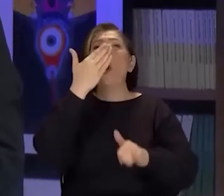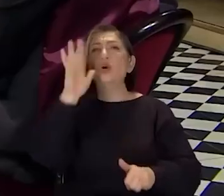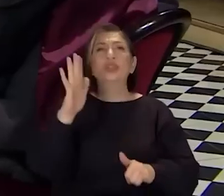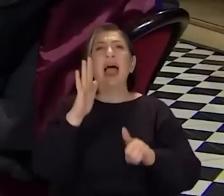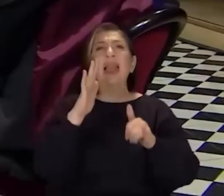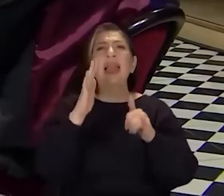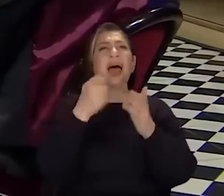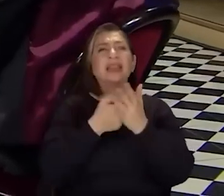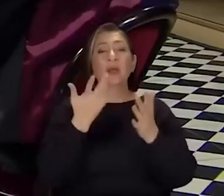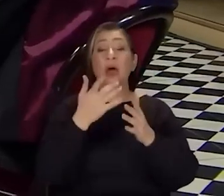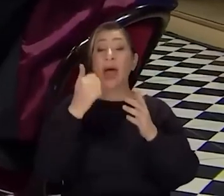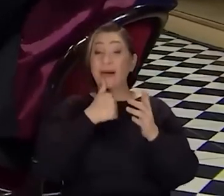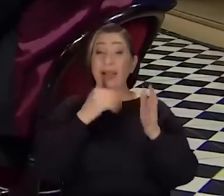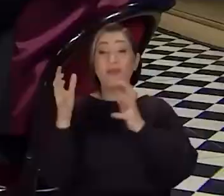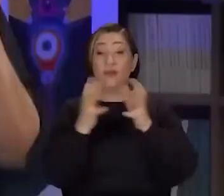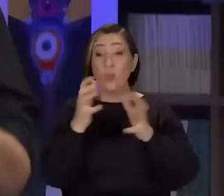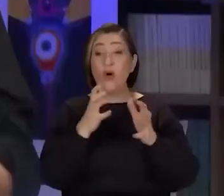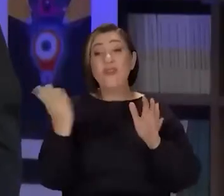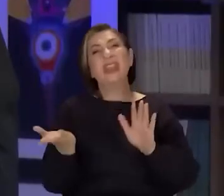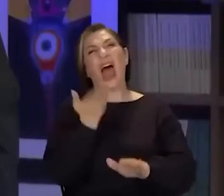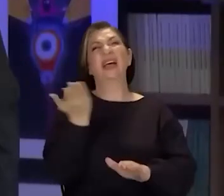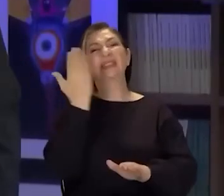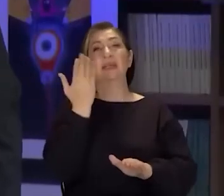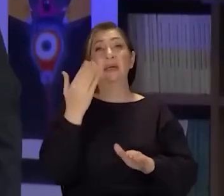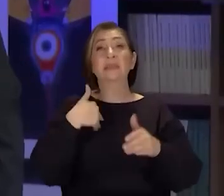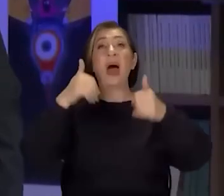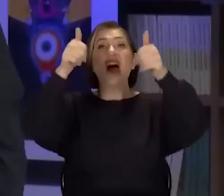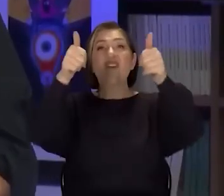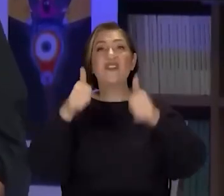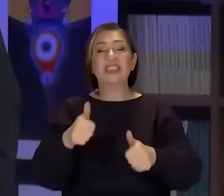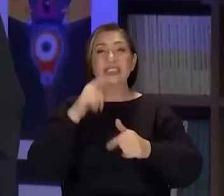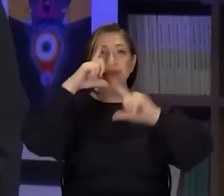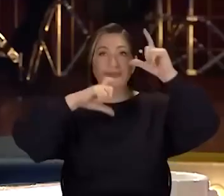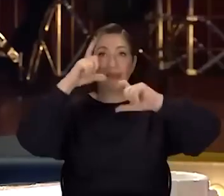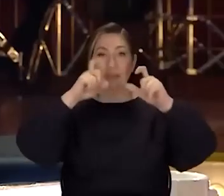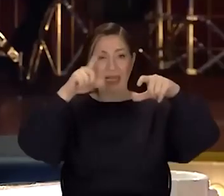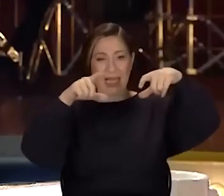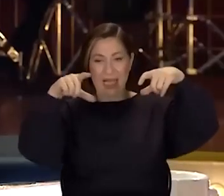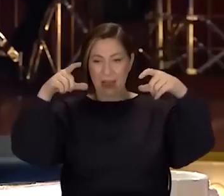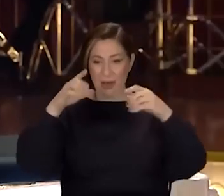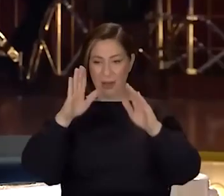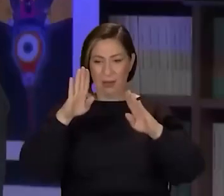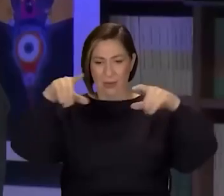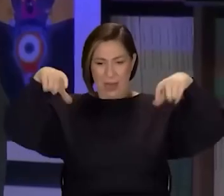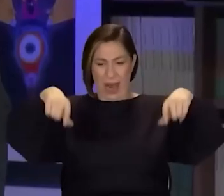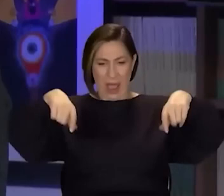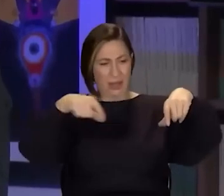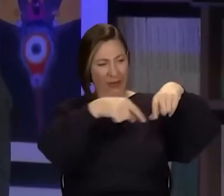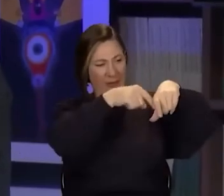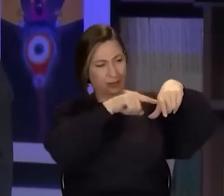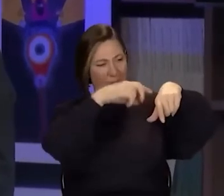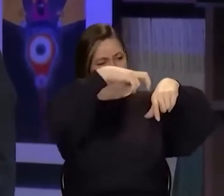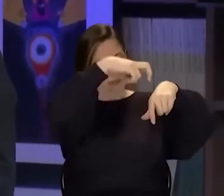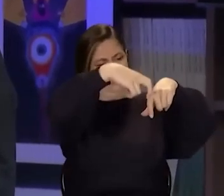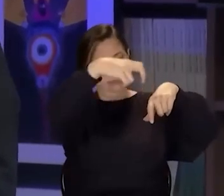Erkekler Futbol ve Dahası'ydı. Güzel. Bizim afişimizde Mehmet çekti, Mehmet Turgut. Bir kale direğinin üstünde işte Cem abi, ben ve